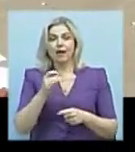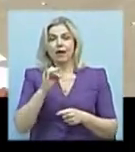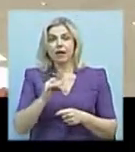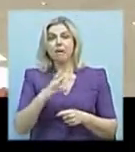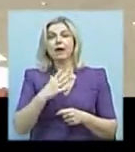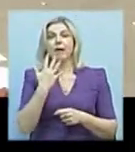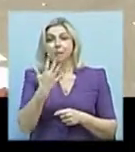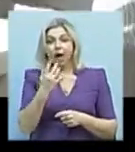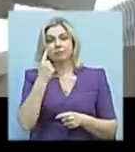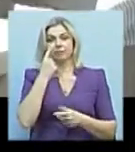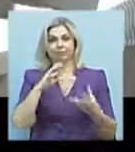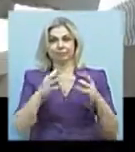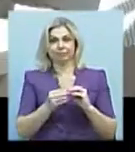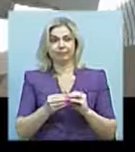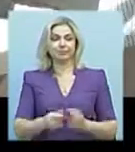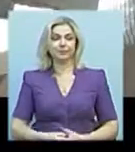– 5 залікових.